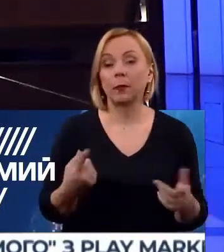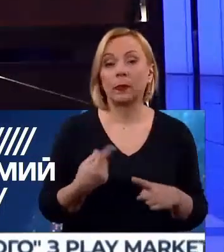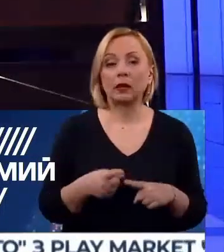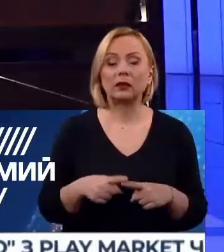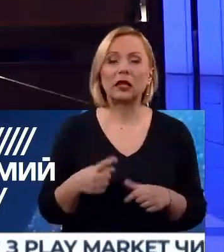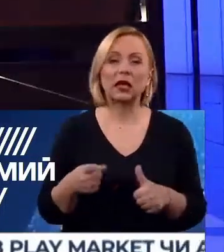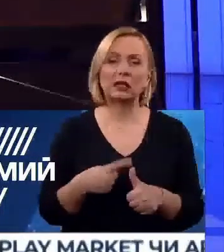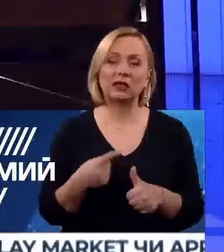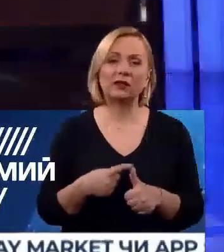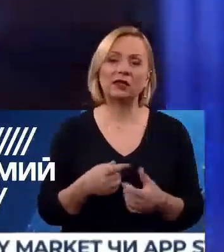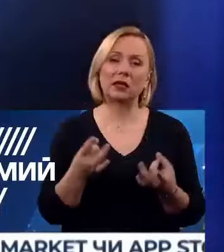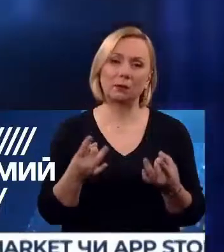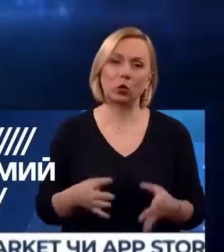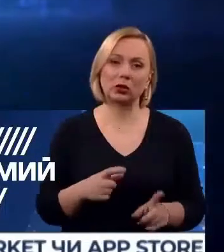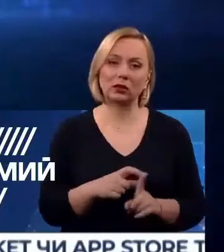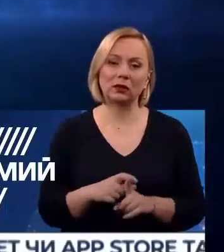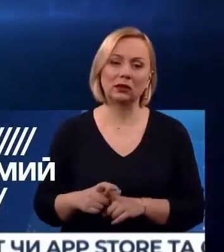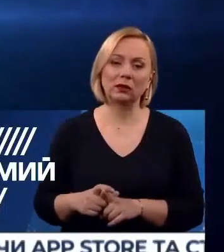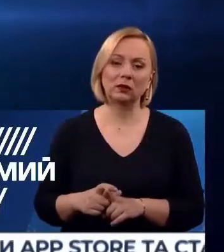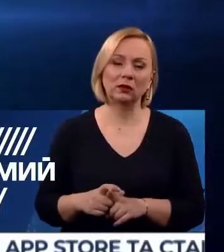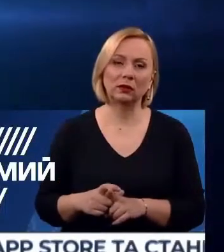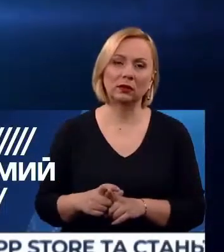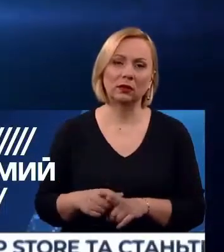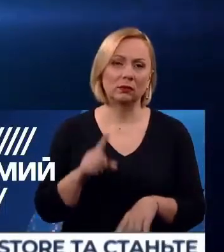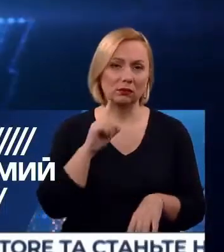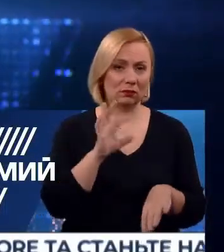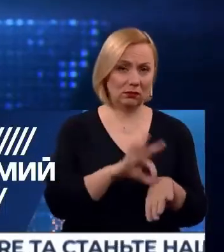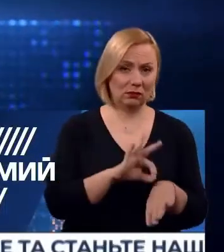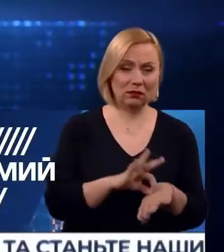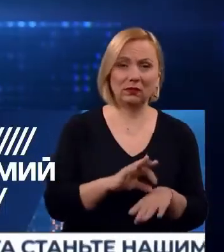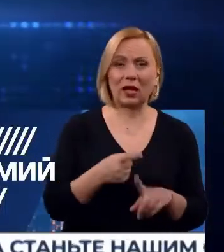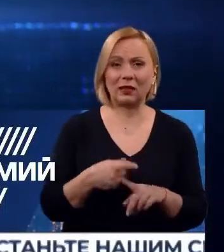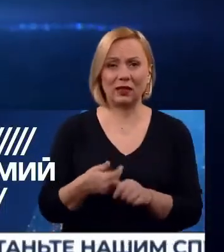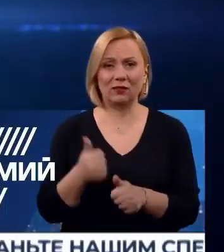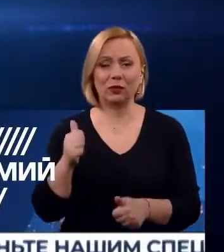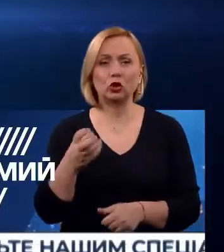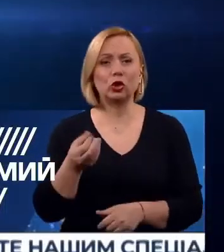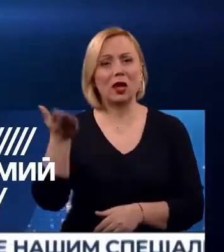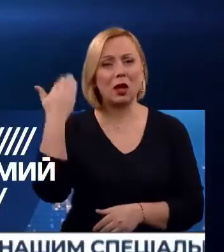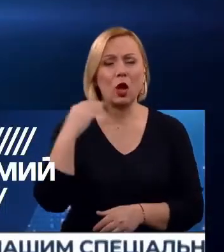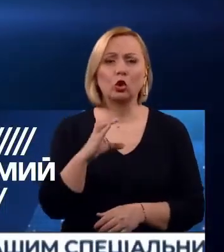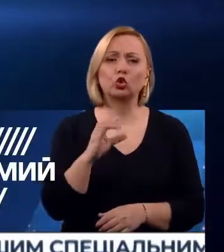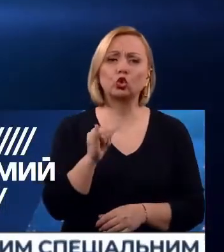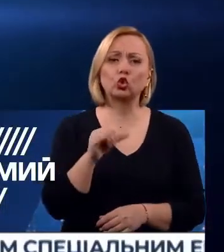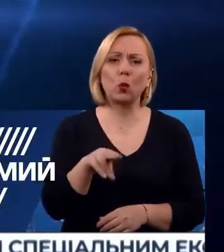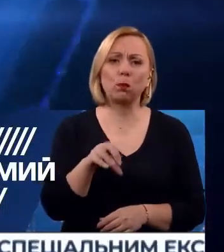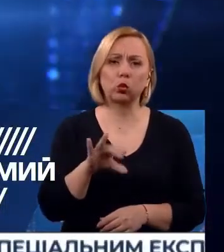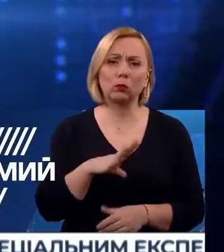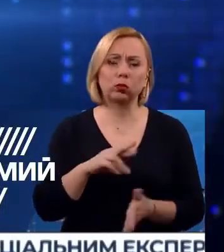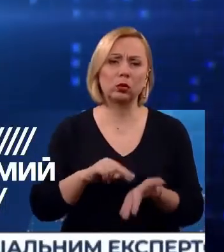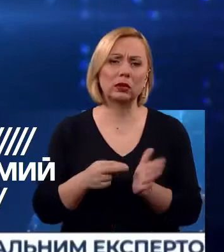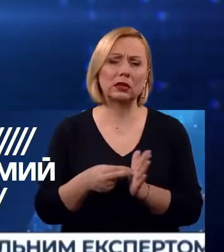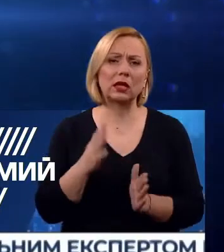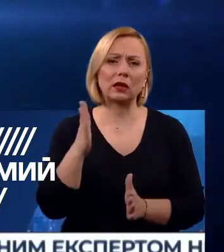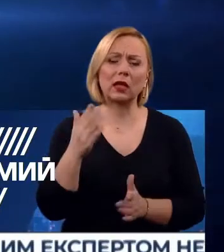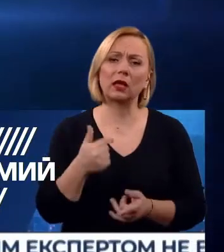простими словами – непотизм та ксенофобія. Ще за Уляни Супрун була стратегія, що ми беремо лише